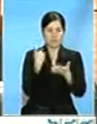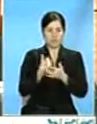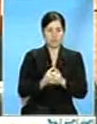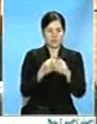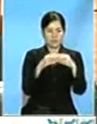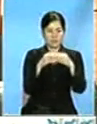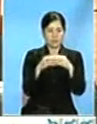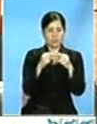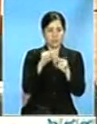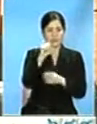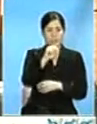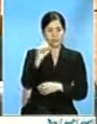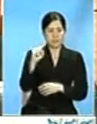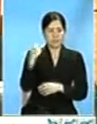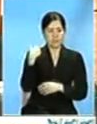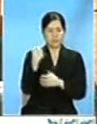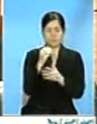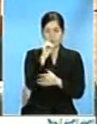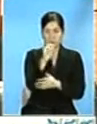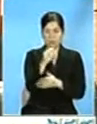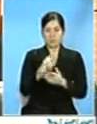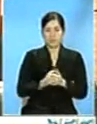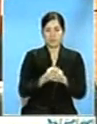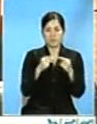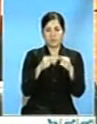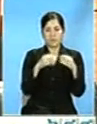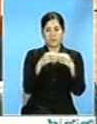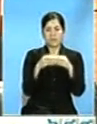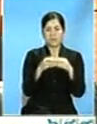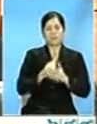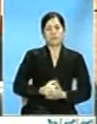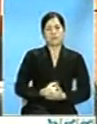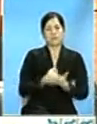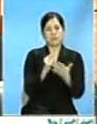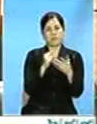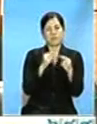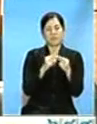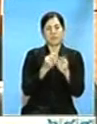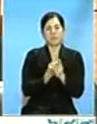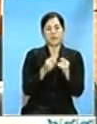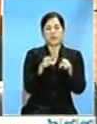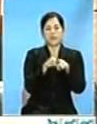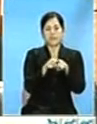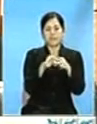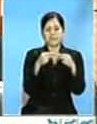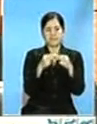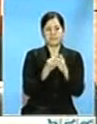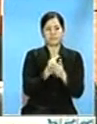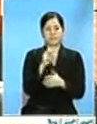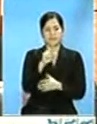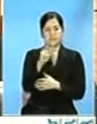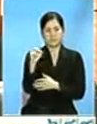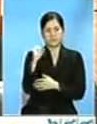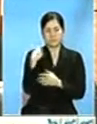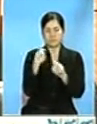ว.ที่มีสส.ที่ท่านพูดถึงสภาธาตุต่างๆนะครับกับผมจะขอสรุปก่อนเป็นข้อๆเป็นประเด็นนะครับเพื่อให้เ